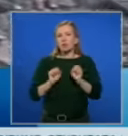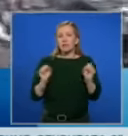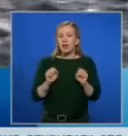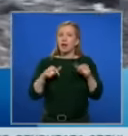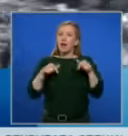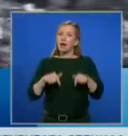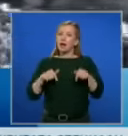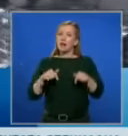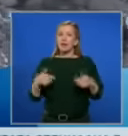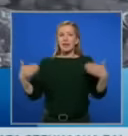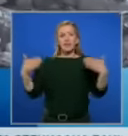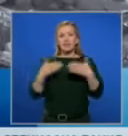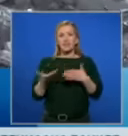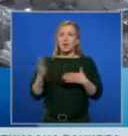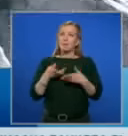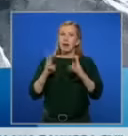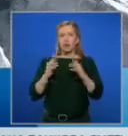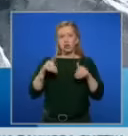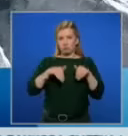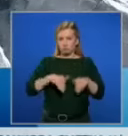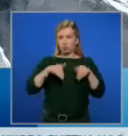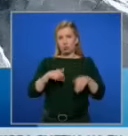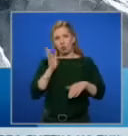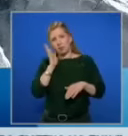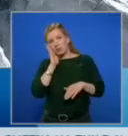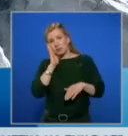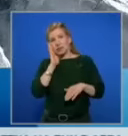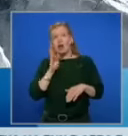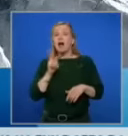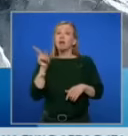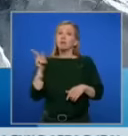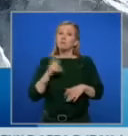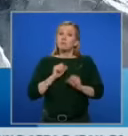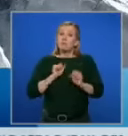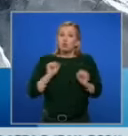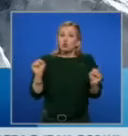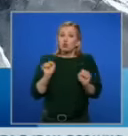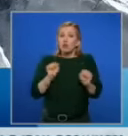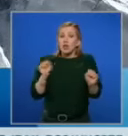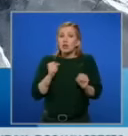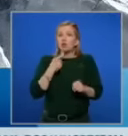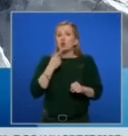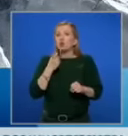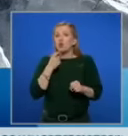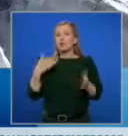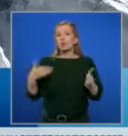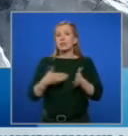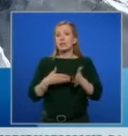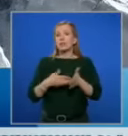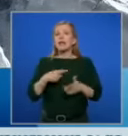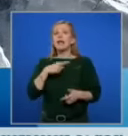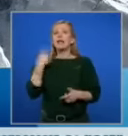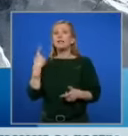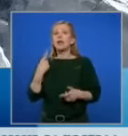решиха да ги напуснат и да дойдат тук. Казаха, че вътре е ужасно студено. Ужасно студено, защото заради риск